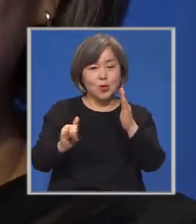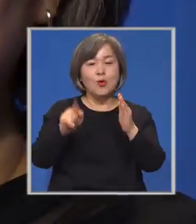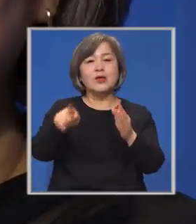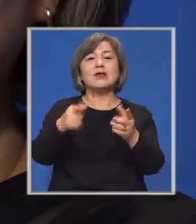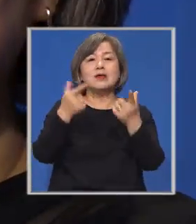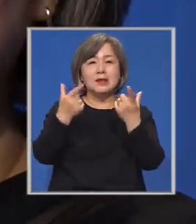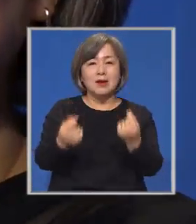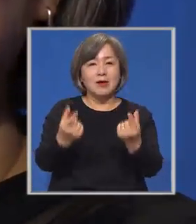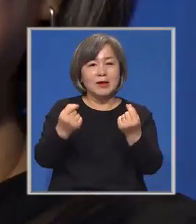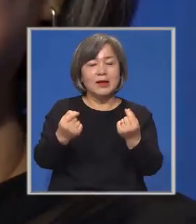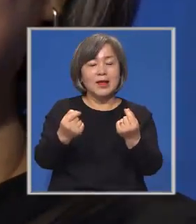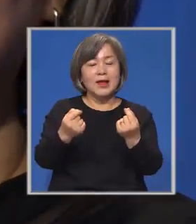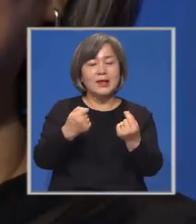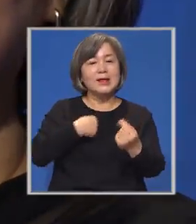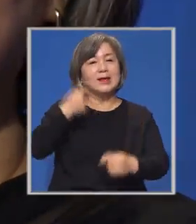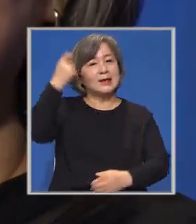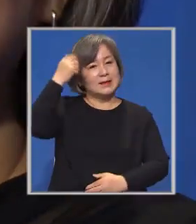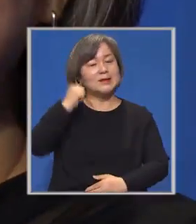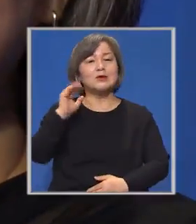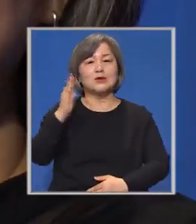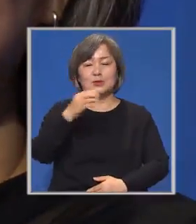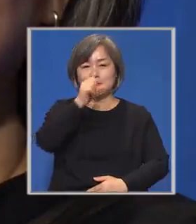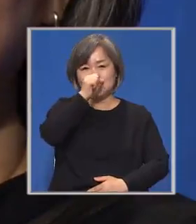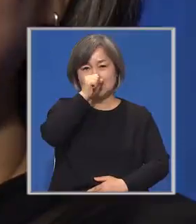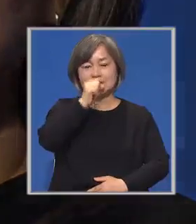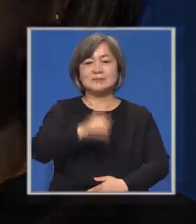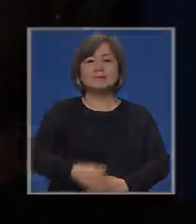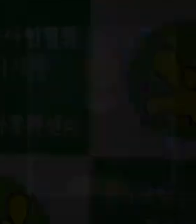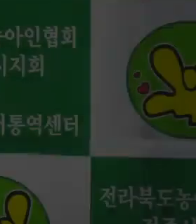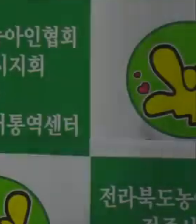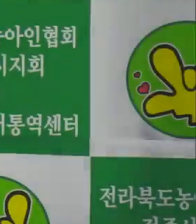가족 이렇게 남았으면 좋겠어요.